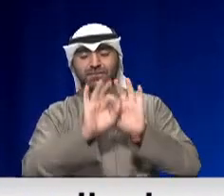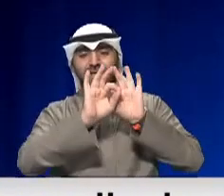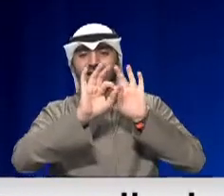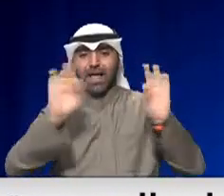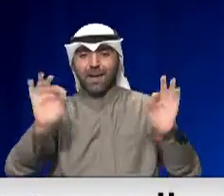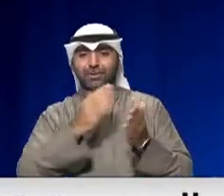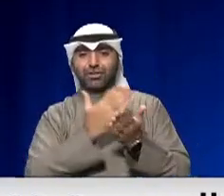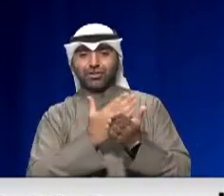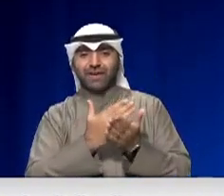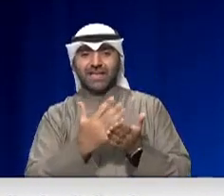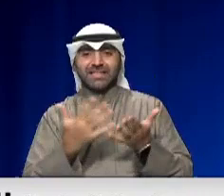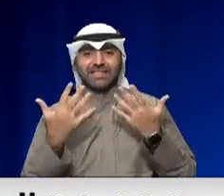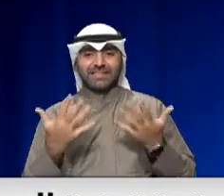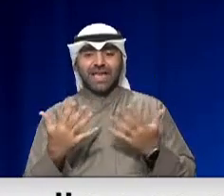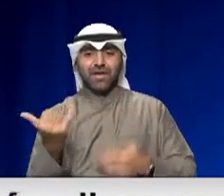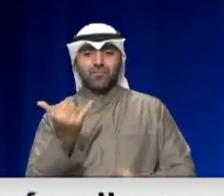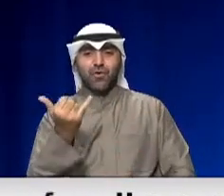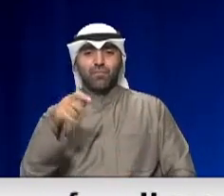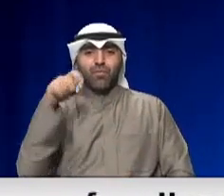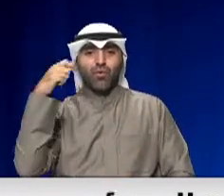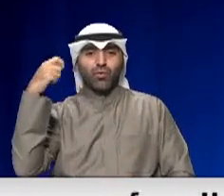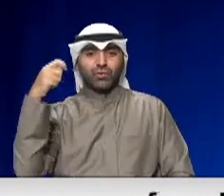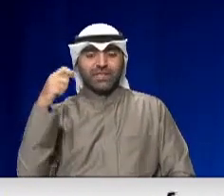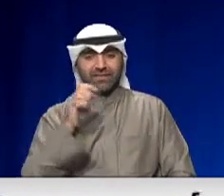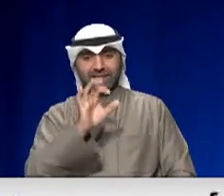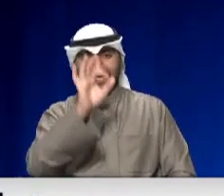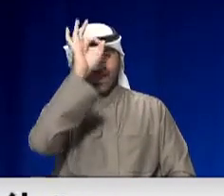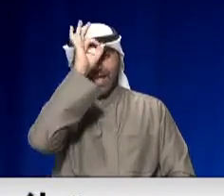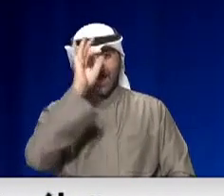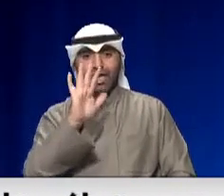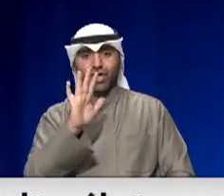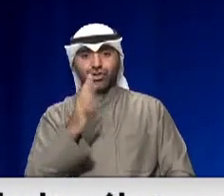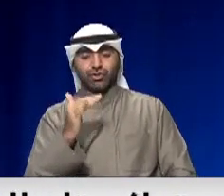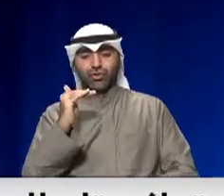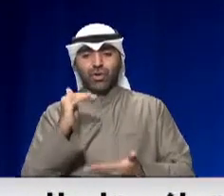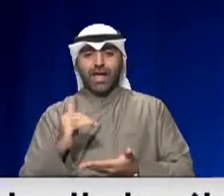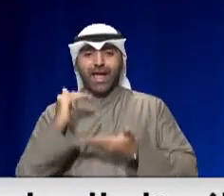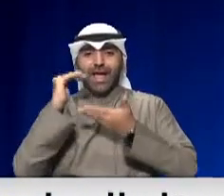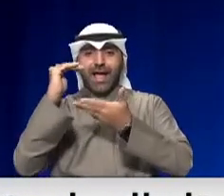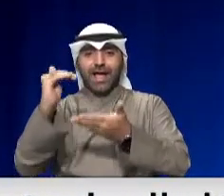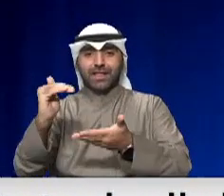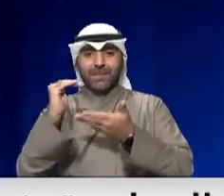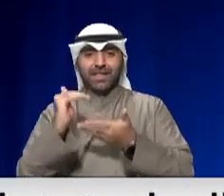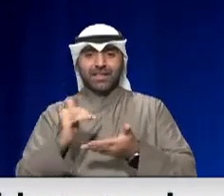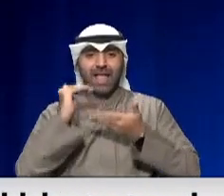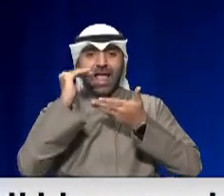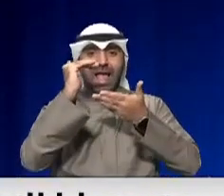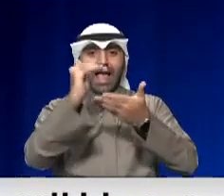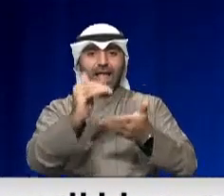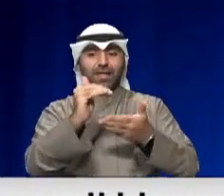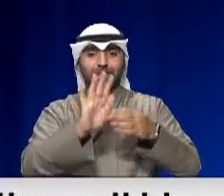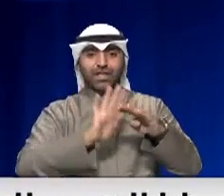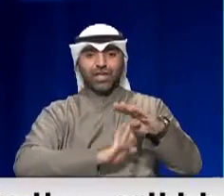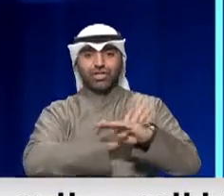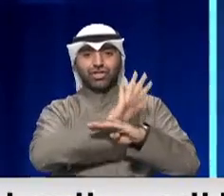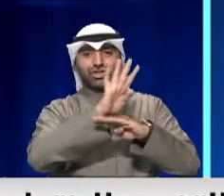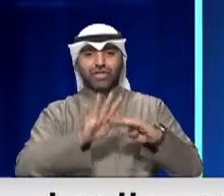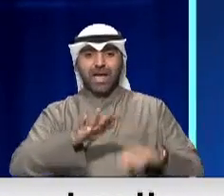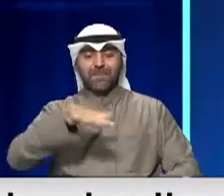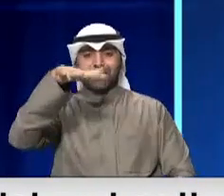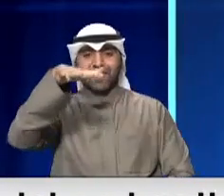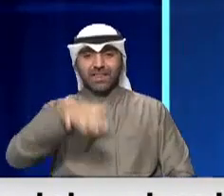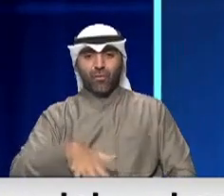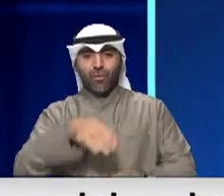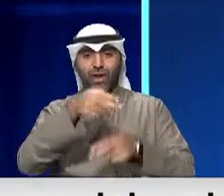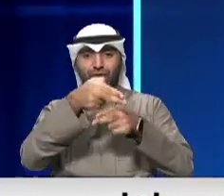أسماءهم أدرجت بغير حق، وحذف من نقلوا موطنهم من الدائرة، وإضافة من نقلوا